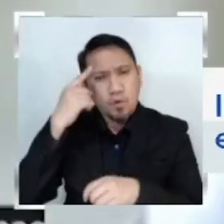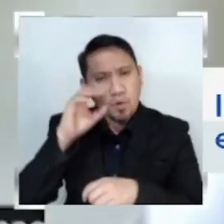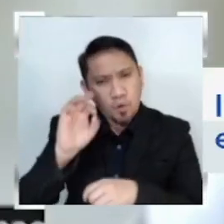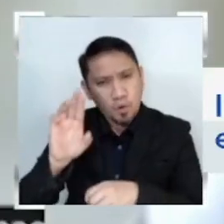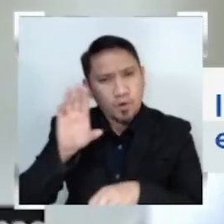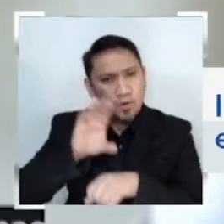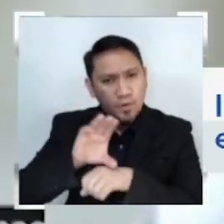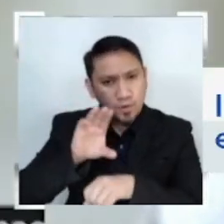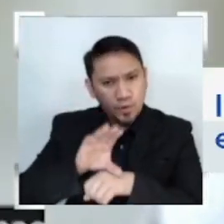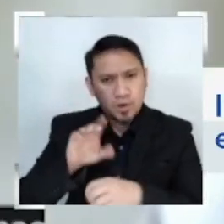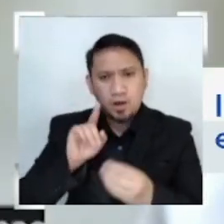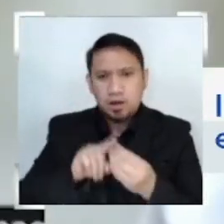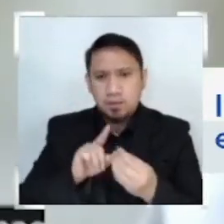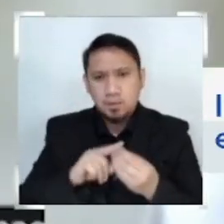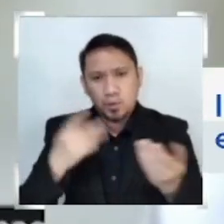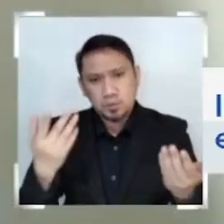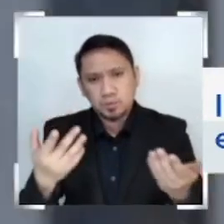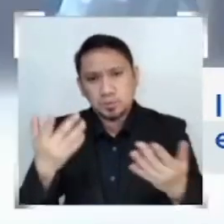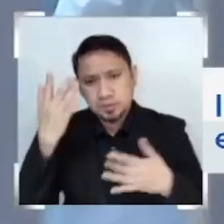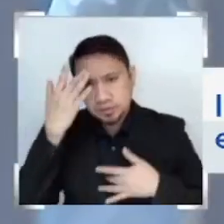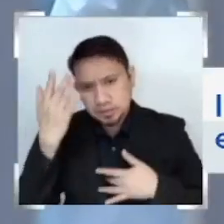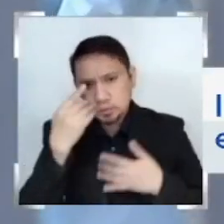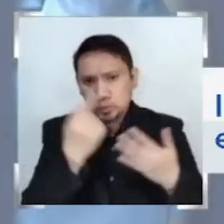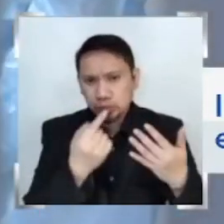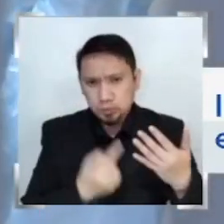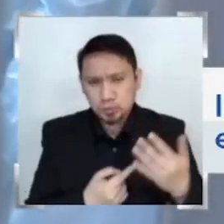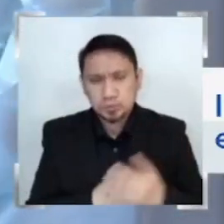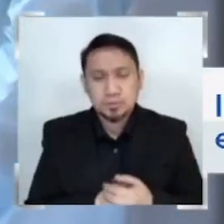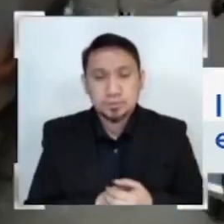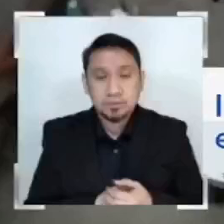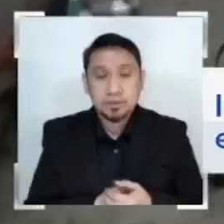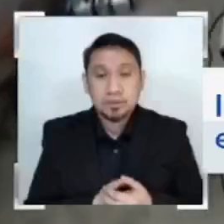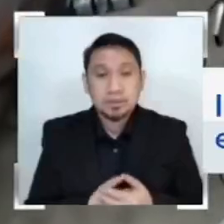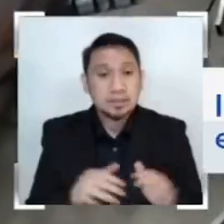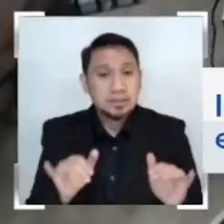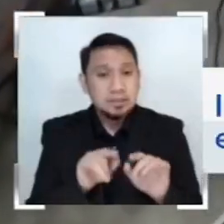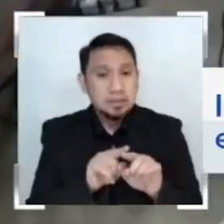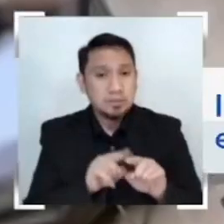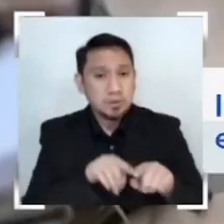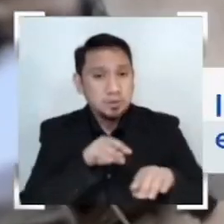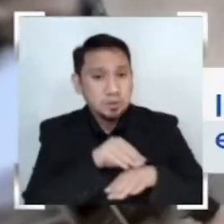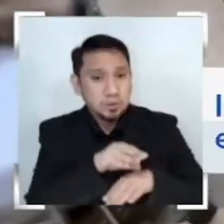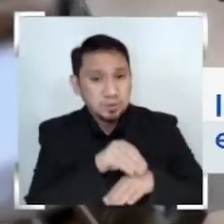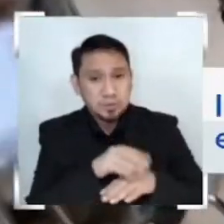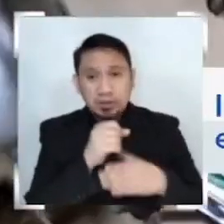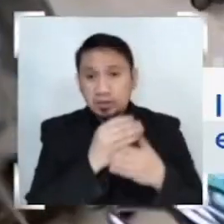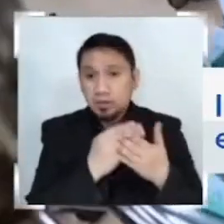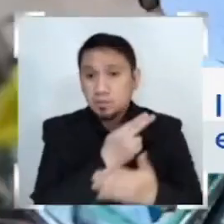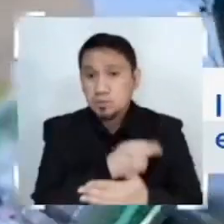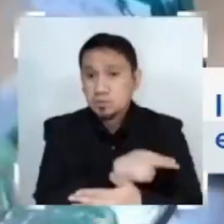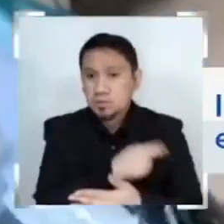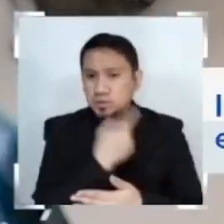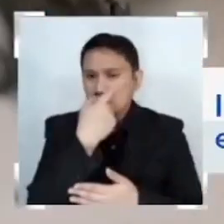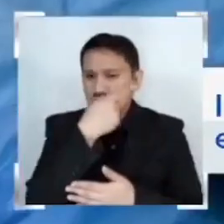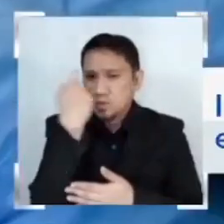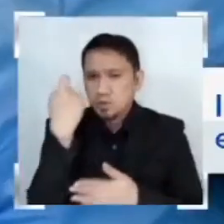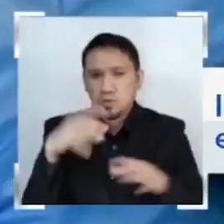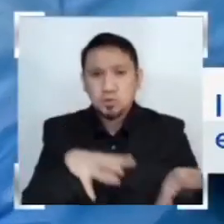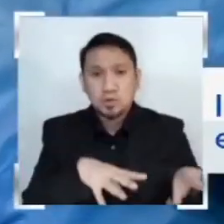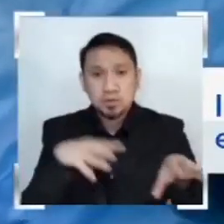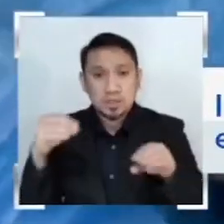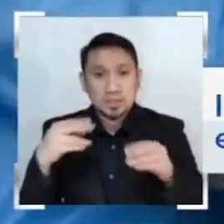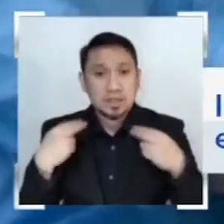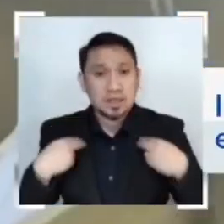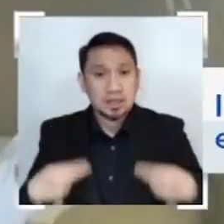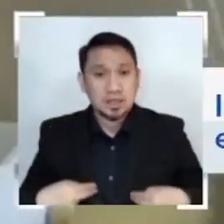sa kanilang mga dating sakit. Apektado rin daw ang kapasidad ng ilang ospital dahil sa mga umalis na healthcare workers, lalo ang